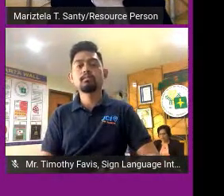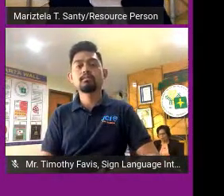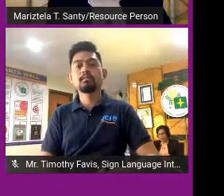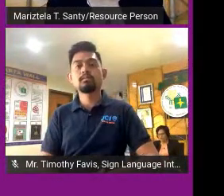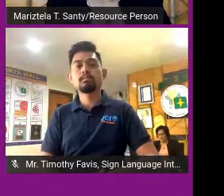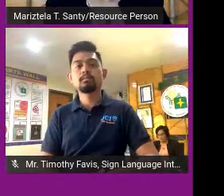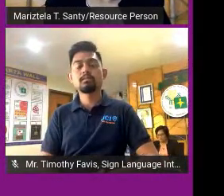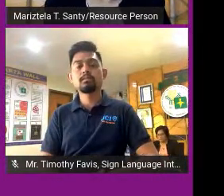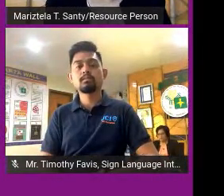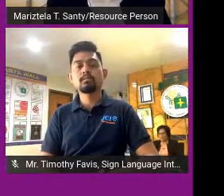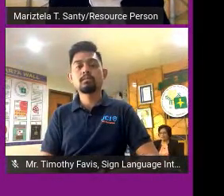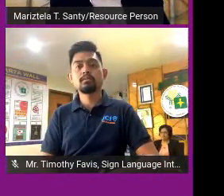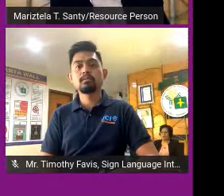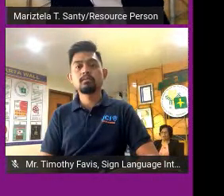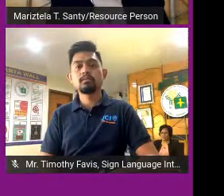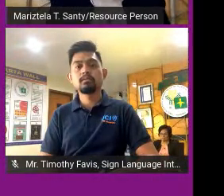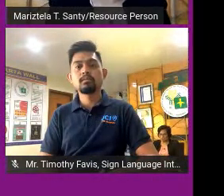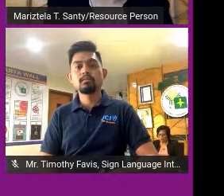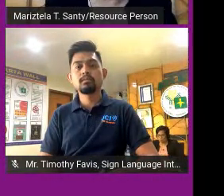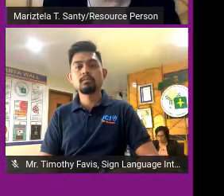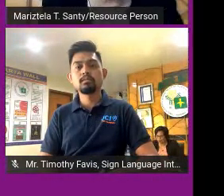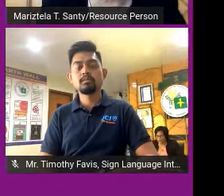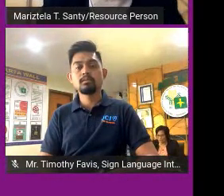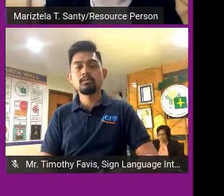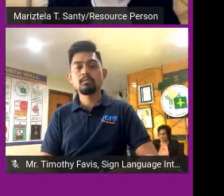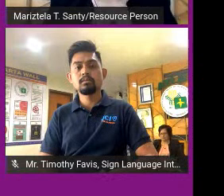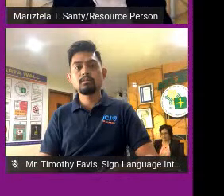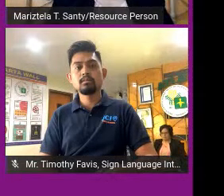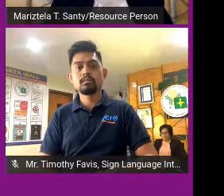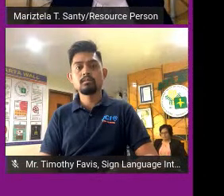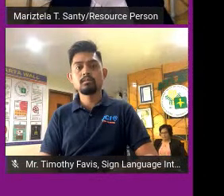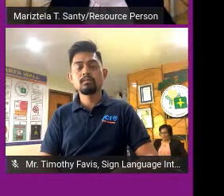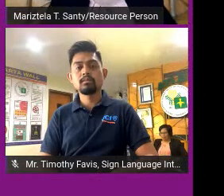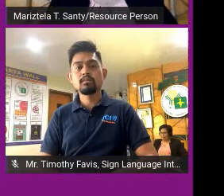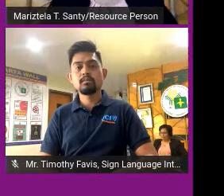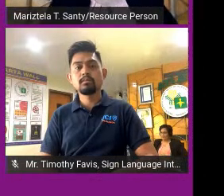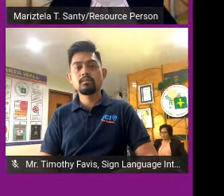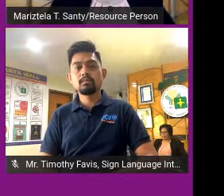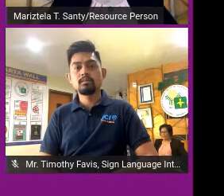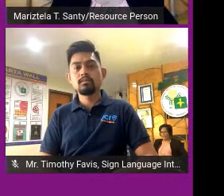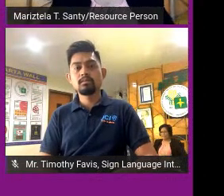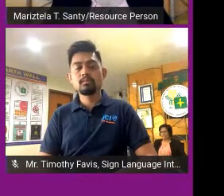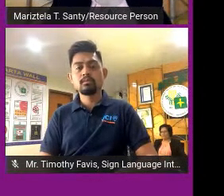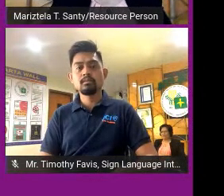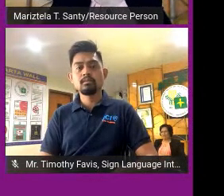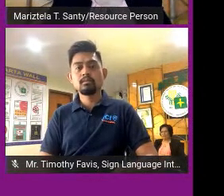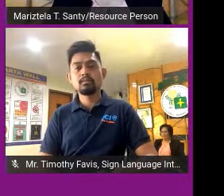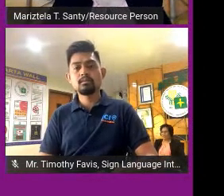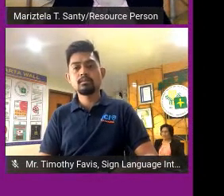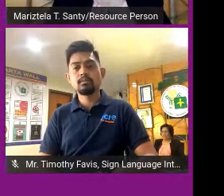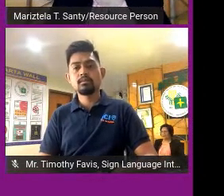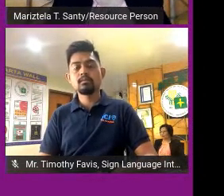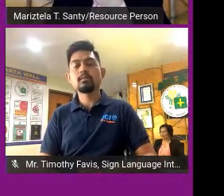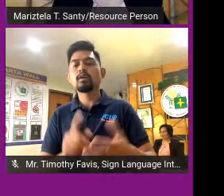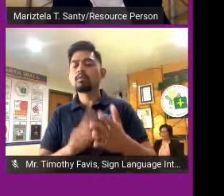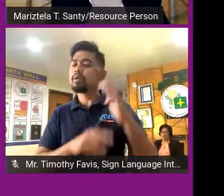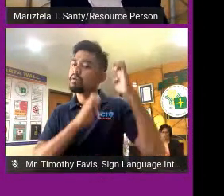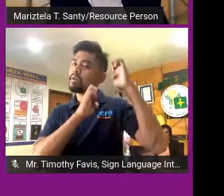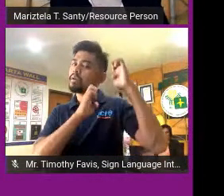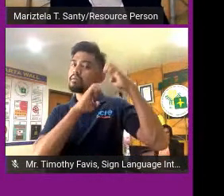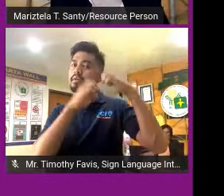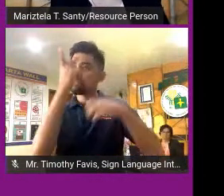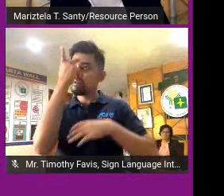Sabi nga niyan, equal responsibilities. Parents be role models. Ano bang may expect natin sa mga magulang